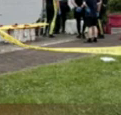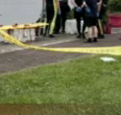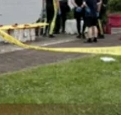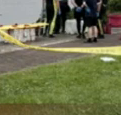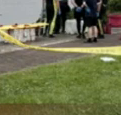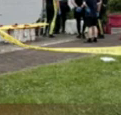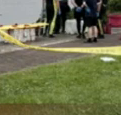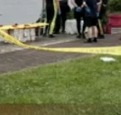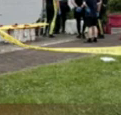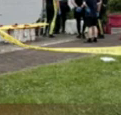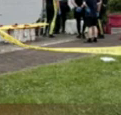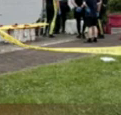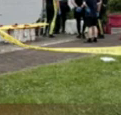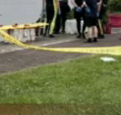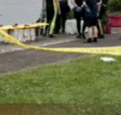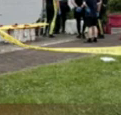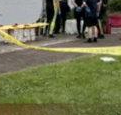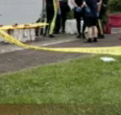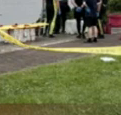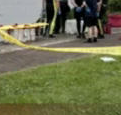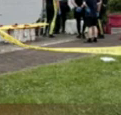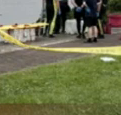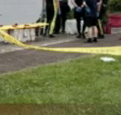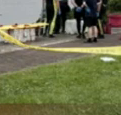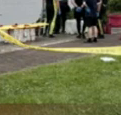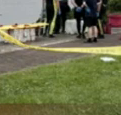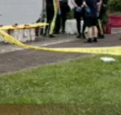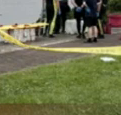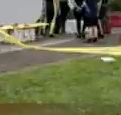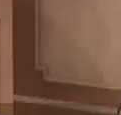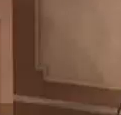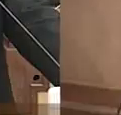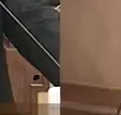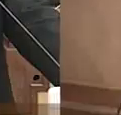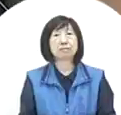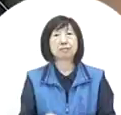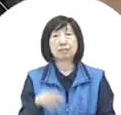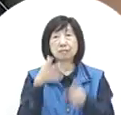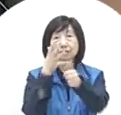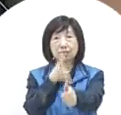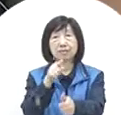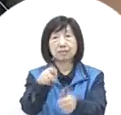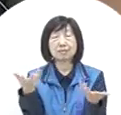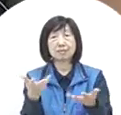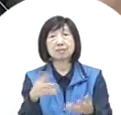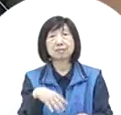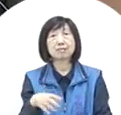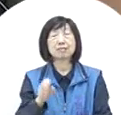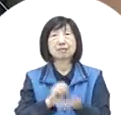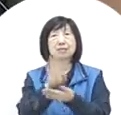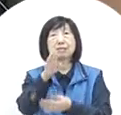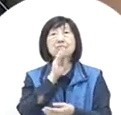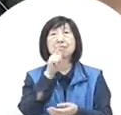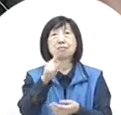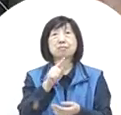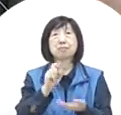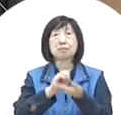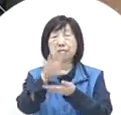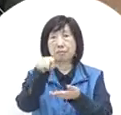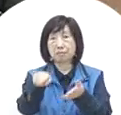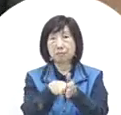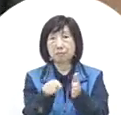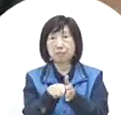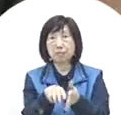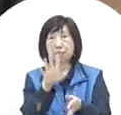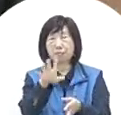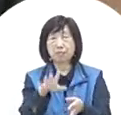声押你没抓到犯嫌的，我就直接问了，这个案子整个侦办过程当中，你们发布的新闻跟事实，我给你讲个机会，有一